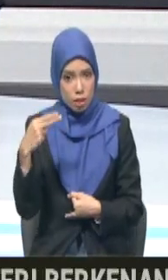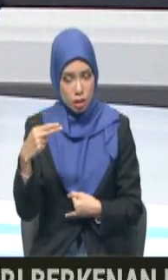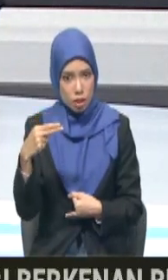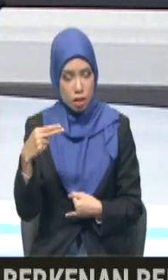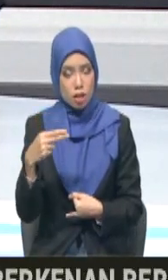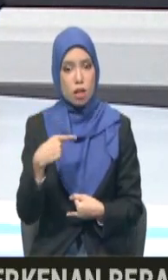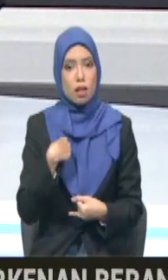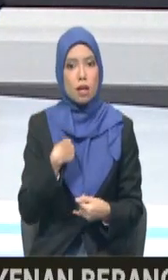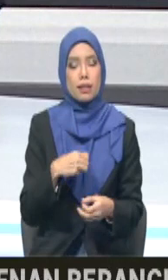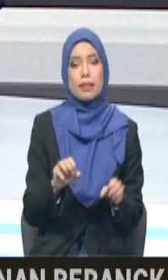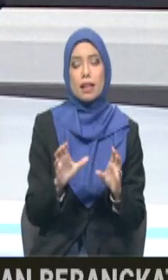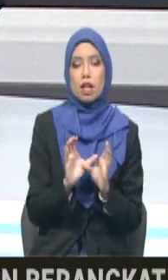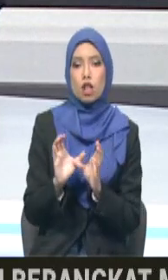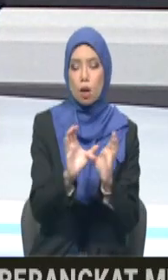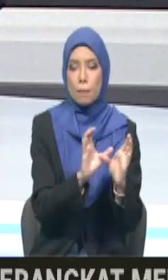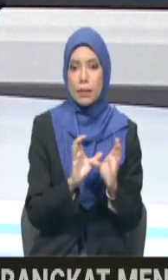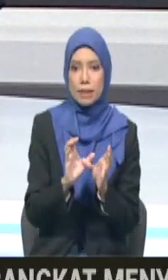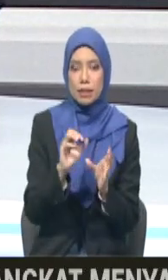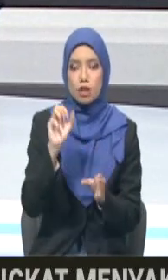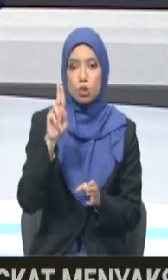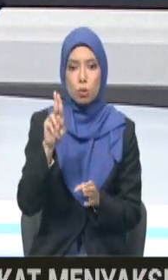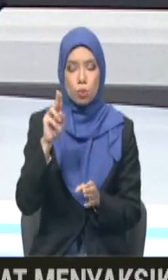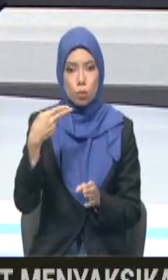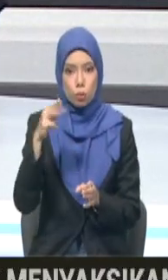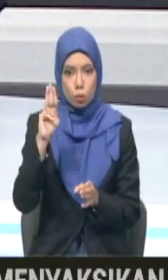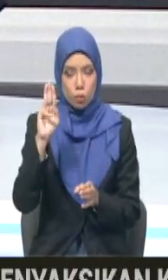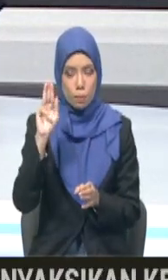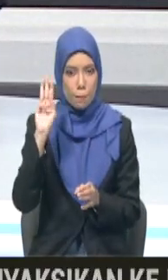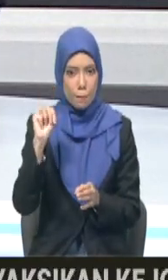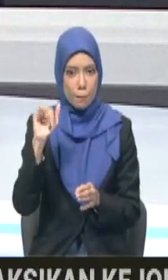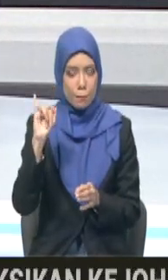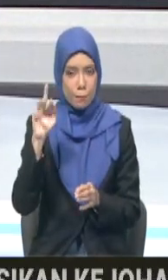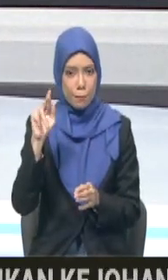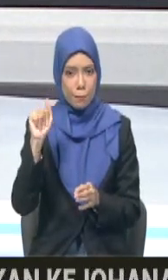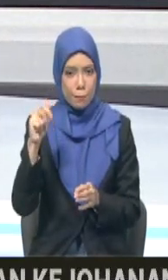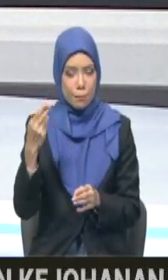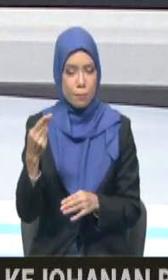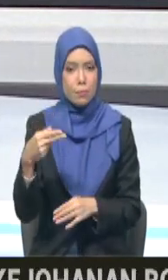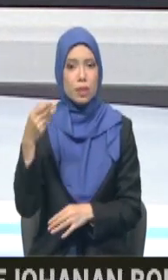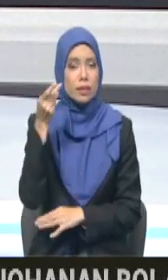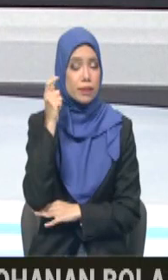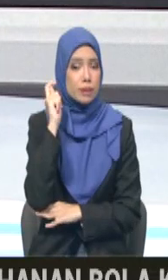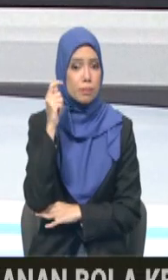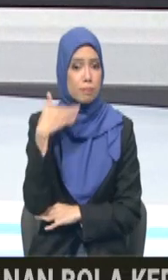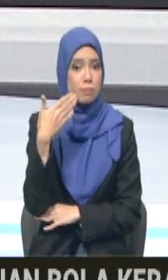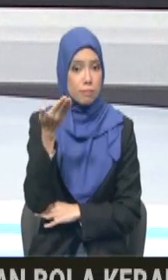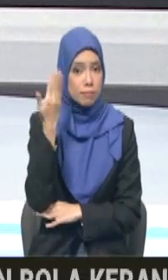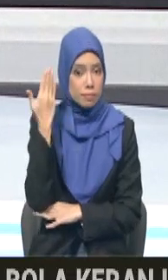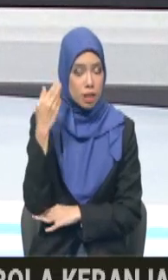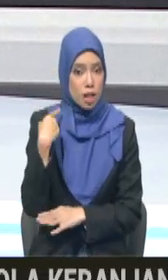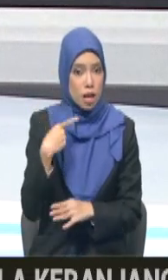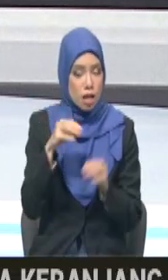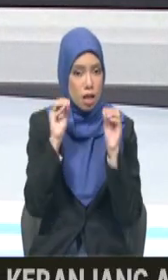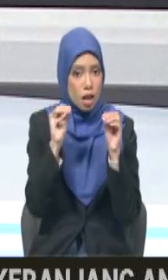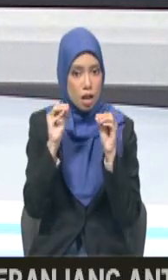Syarikat Humairah travel center Borneo sendirian berhad pagi tadi mengadakan taklimat kepada kumpulan-kumpulan jemaah yang akan